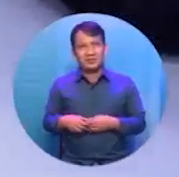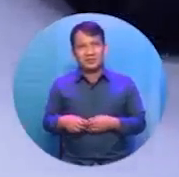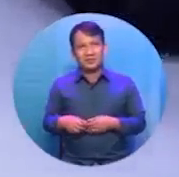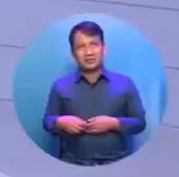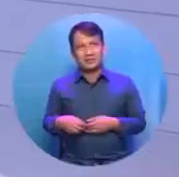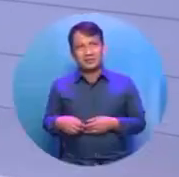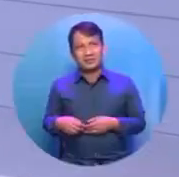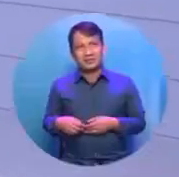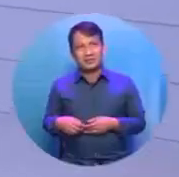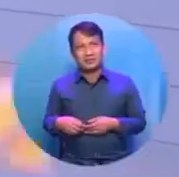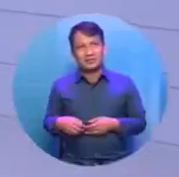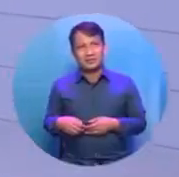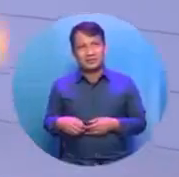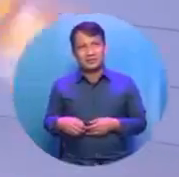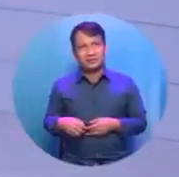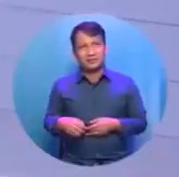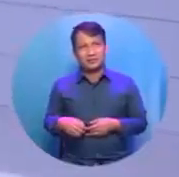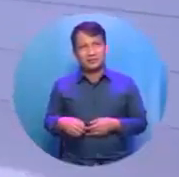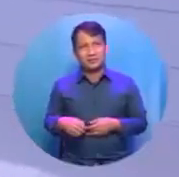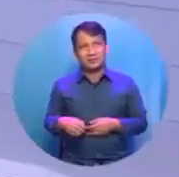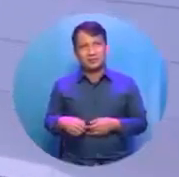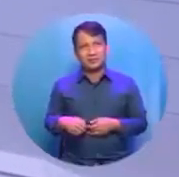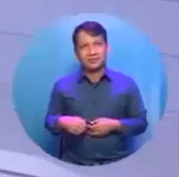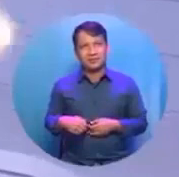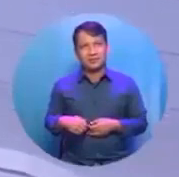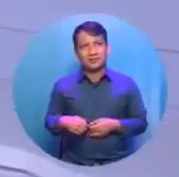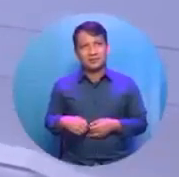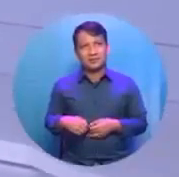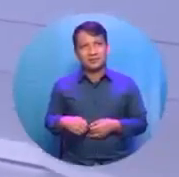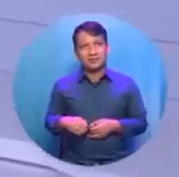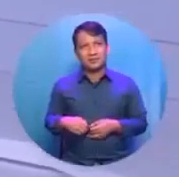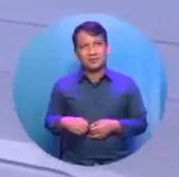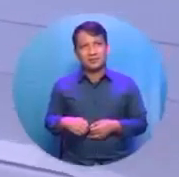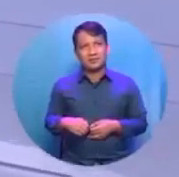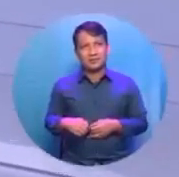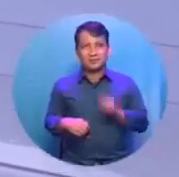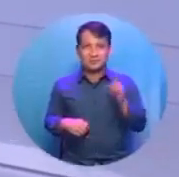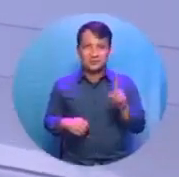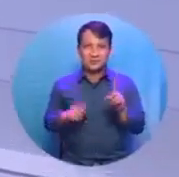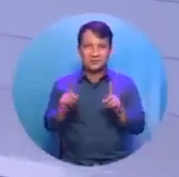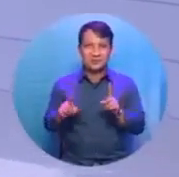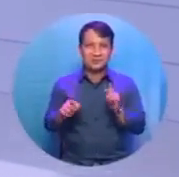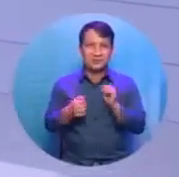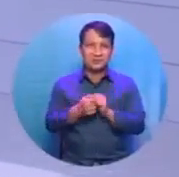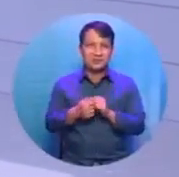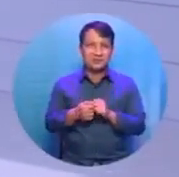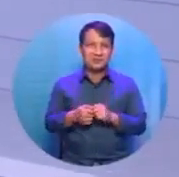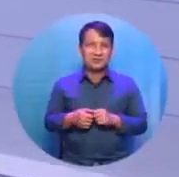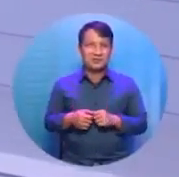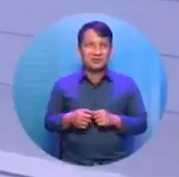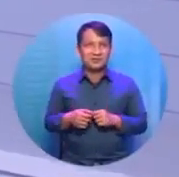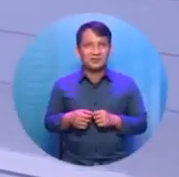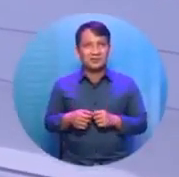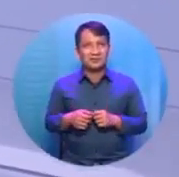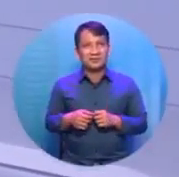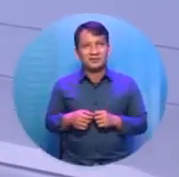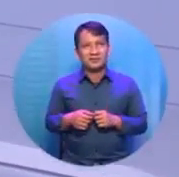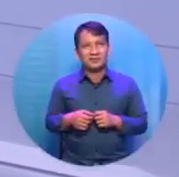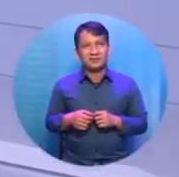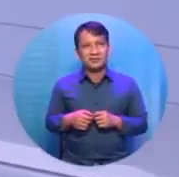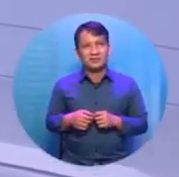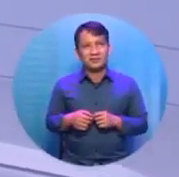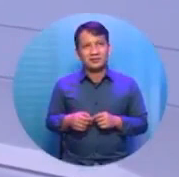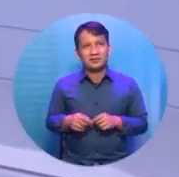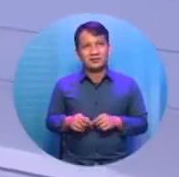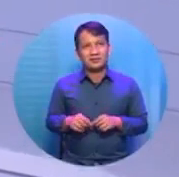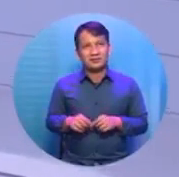merong inaapi, merong napitol ko! Walang iwanan, asahan niyo yan! Di ko kayo bibiguin! Wow! Ako'y tao